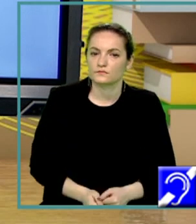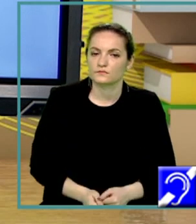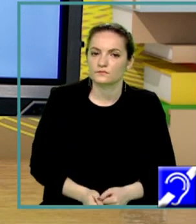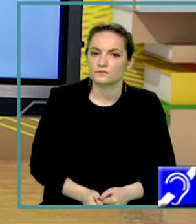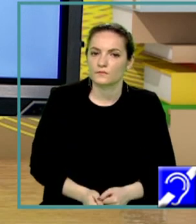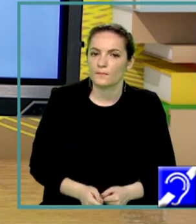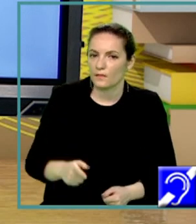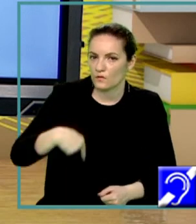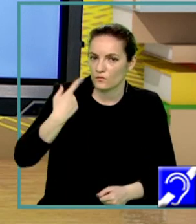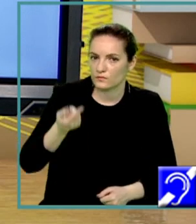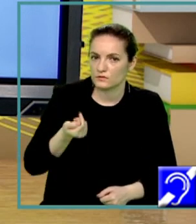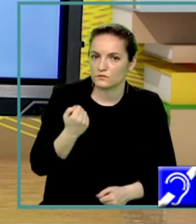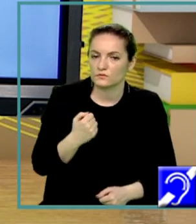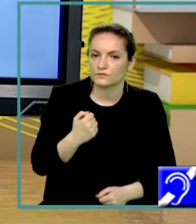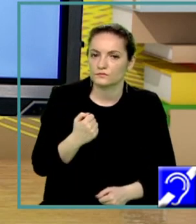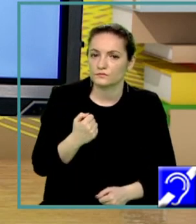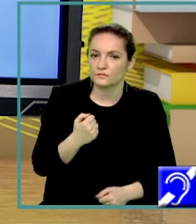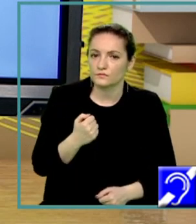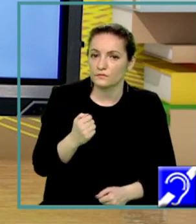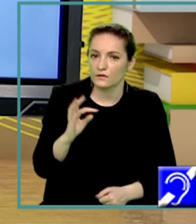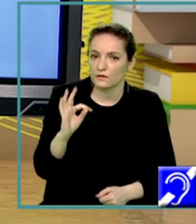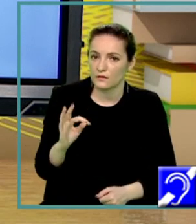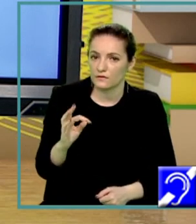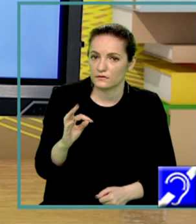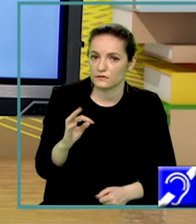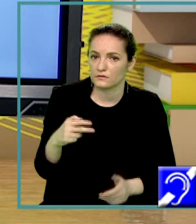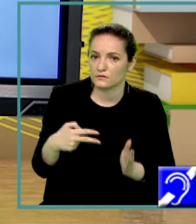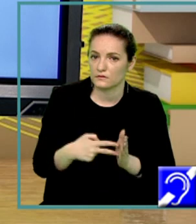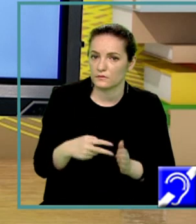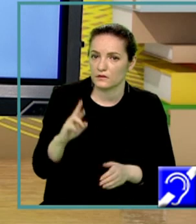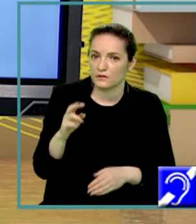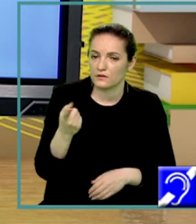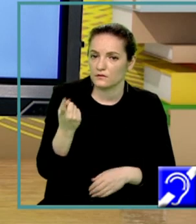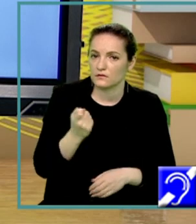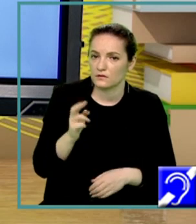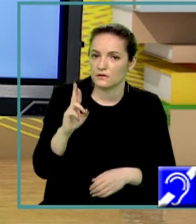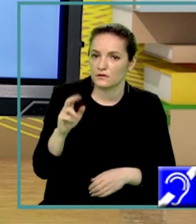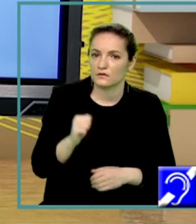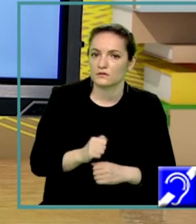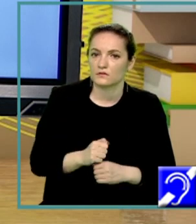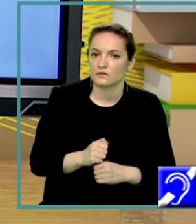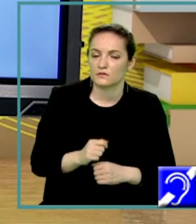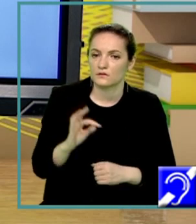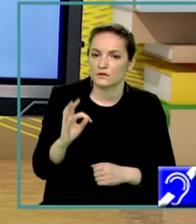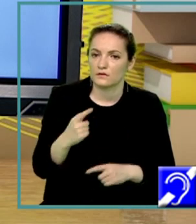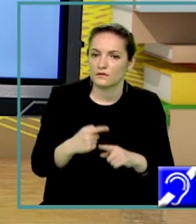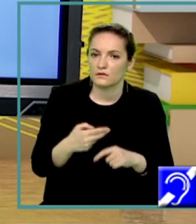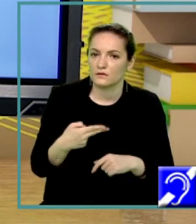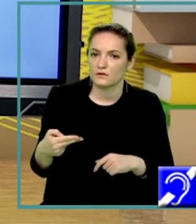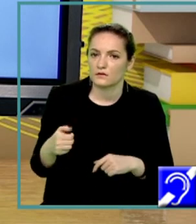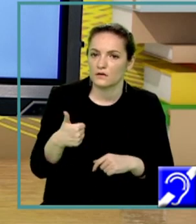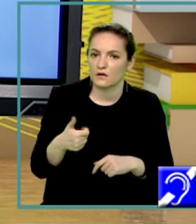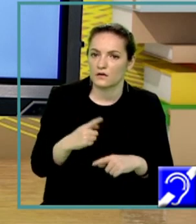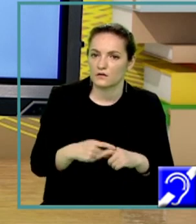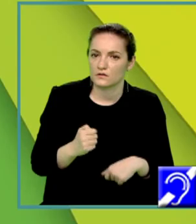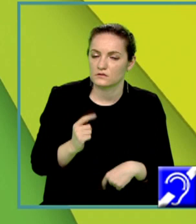Mergem la exercițiul următor. Se consideră funcția f definită pe r cu valori în r, f de x egală cu ax